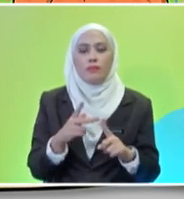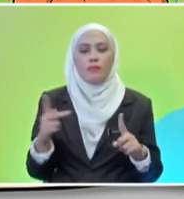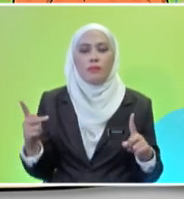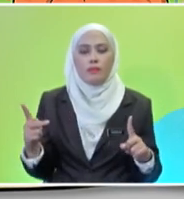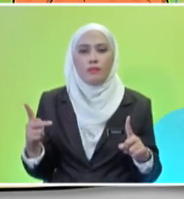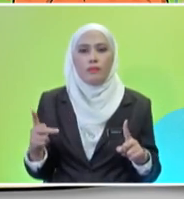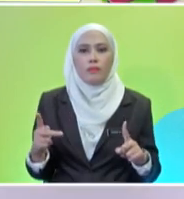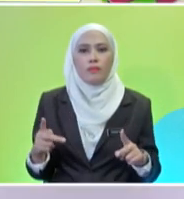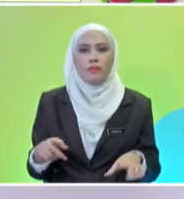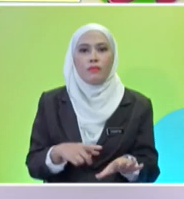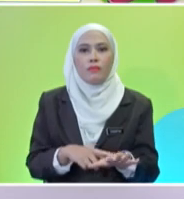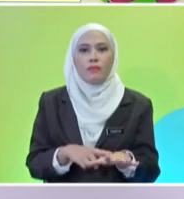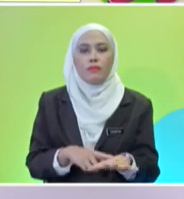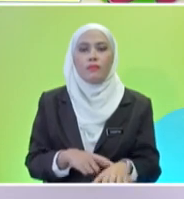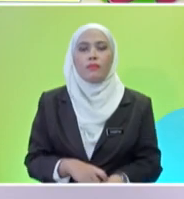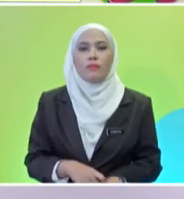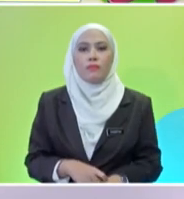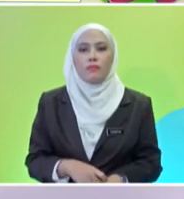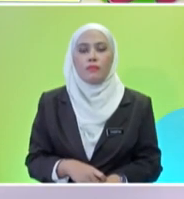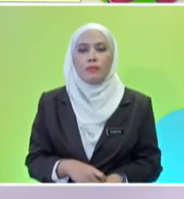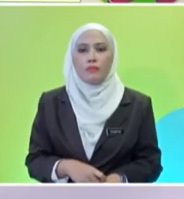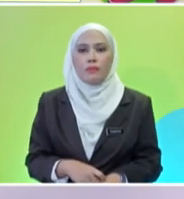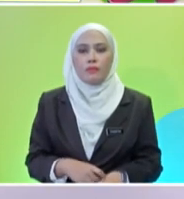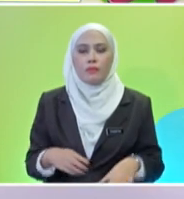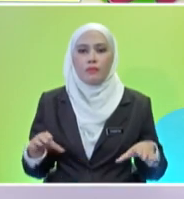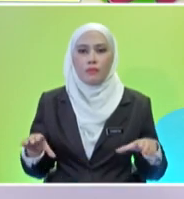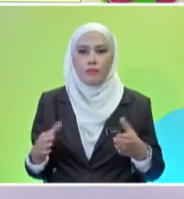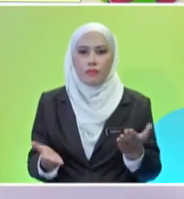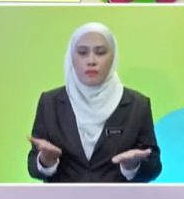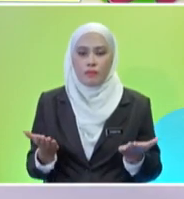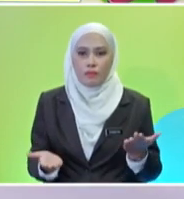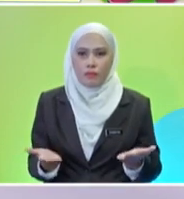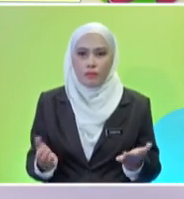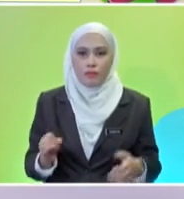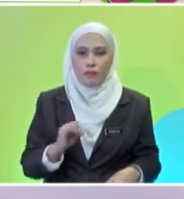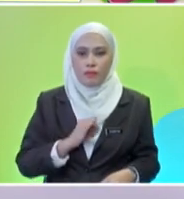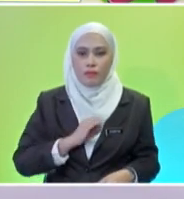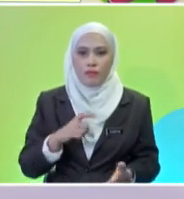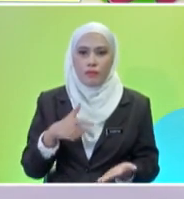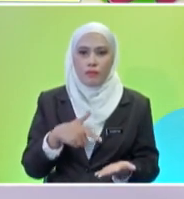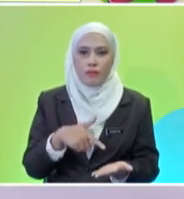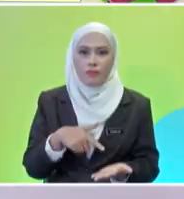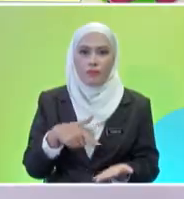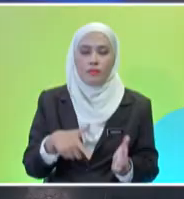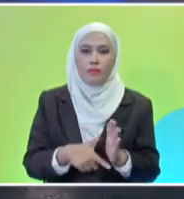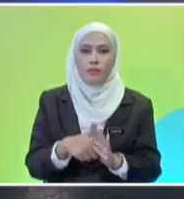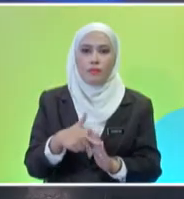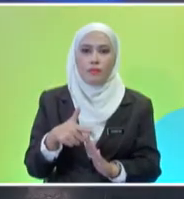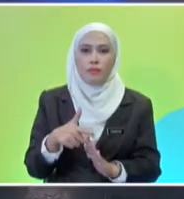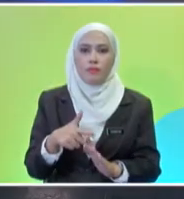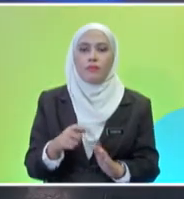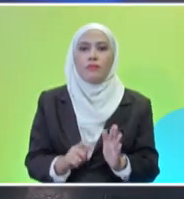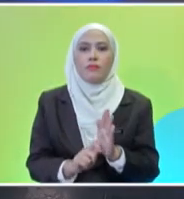ribu-ribunce sesuatu sumber sesuatu kalau buat perbandingan saya lebih tinggi daripada Fizi itu